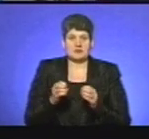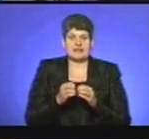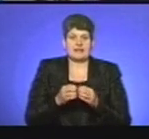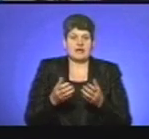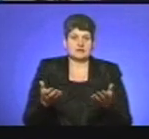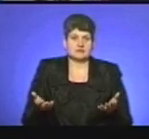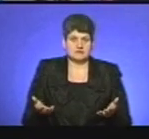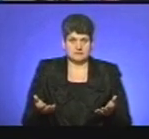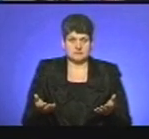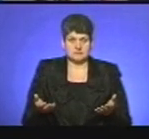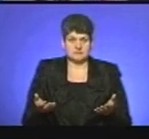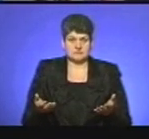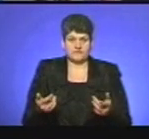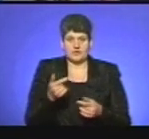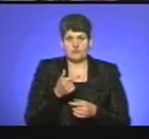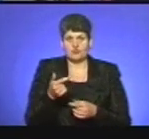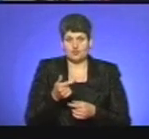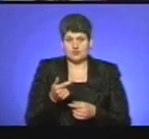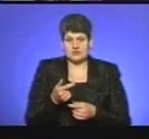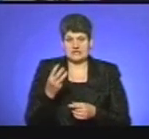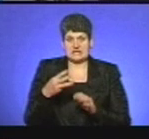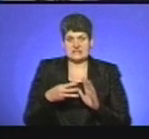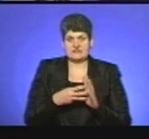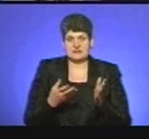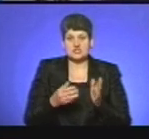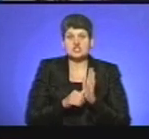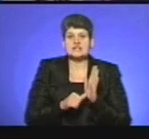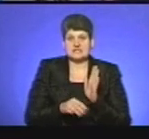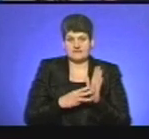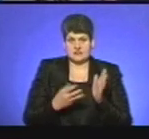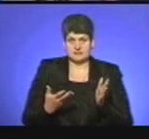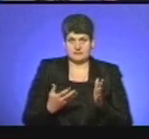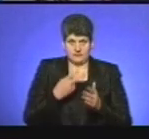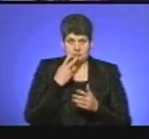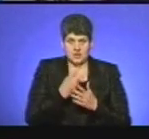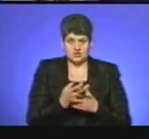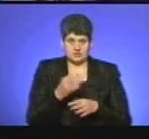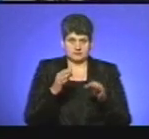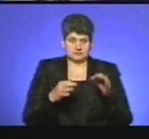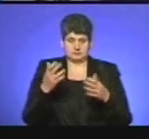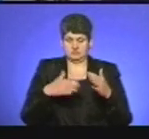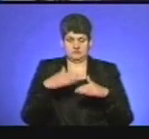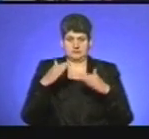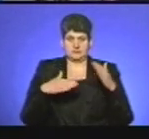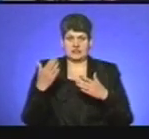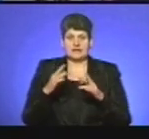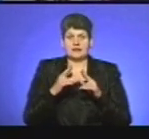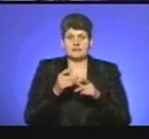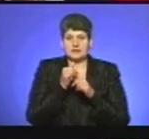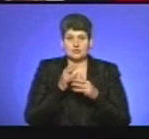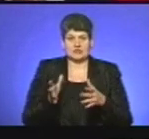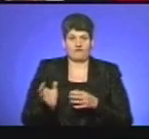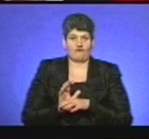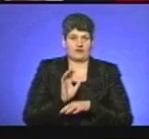10, в грудні 68 вагонів. Тобто ви бачите, які пропорційно, як і воно фактично неможливо